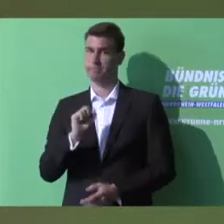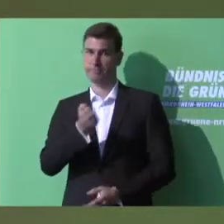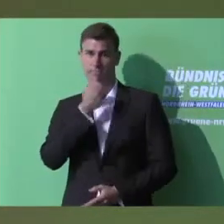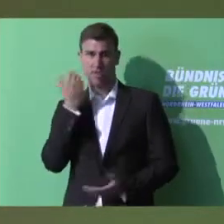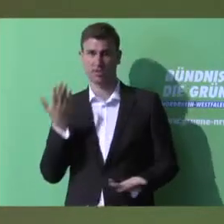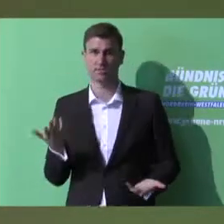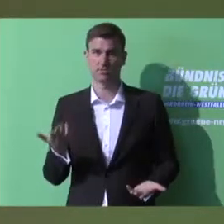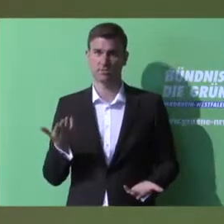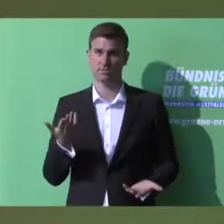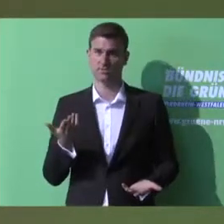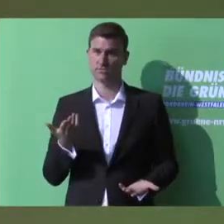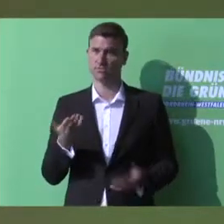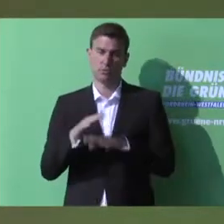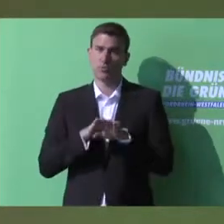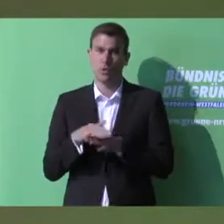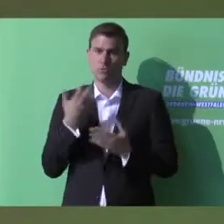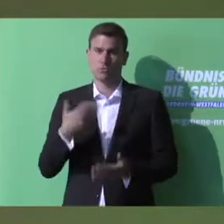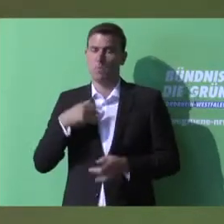diese Nebenbemerkung.